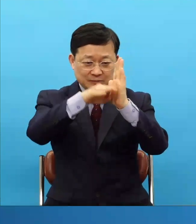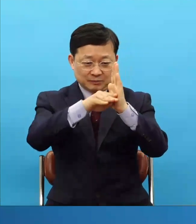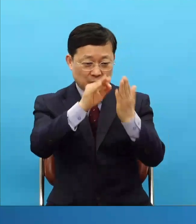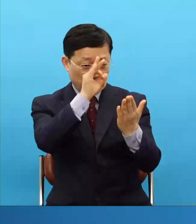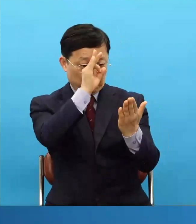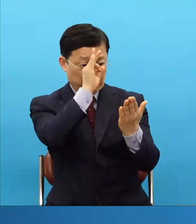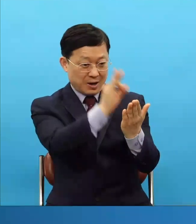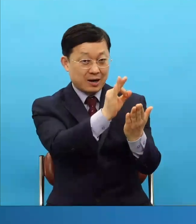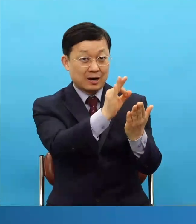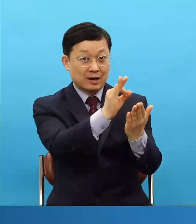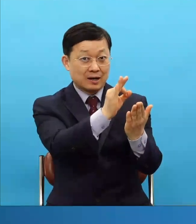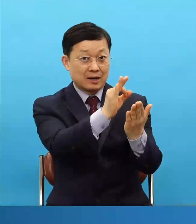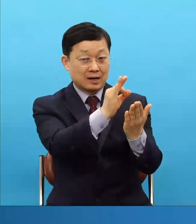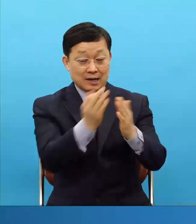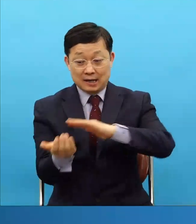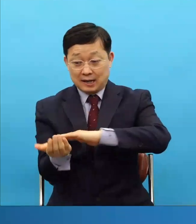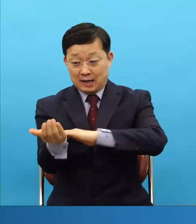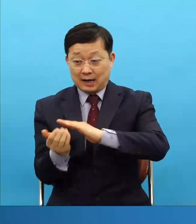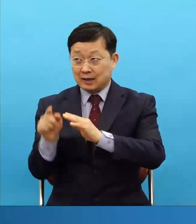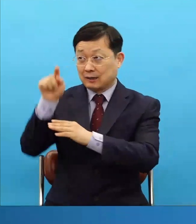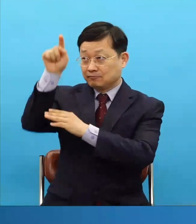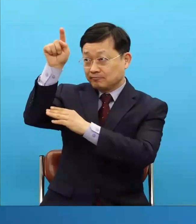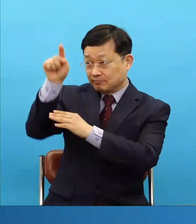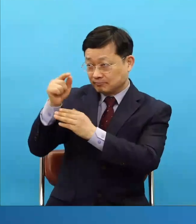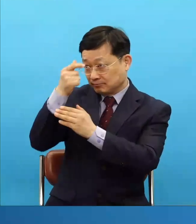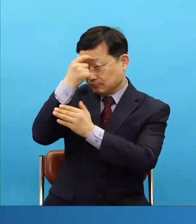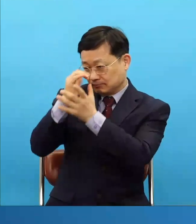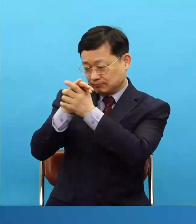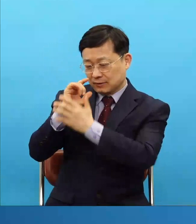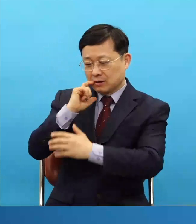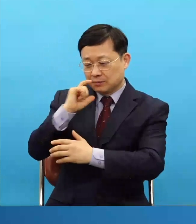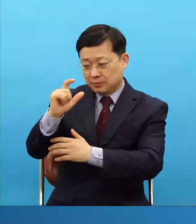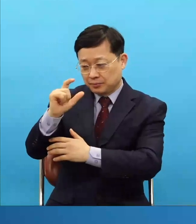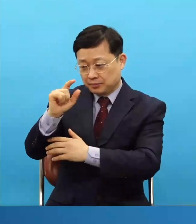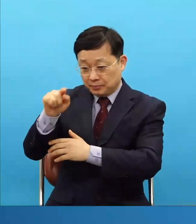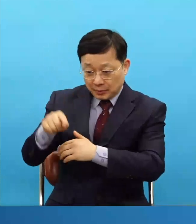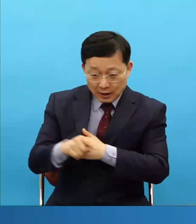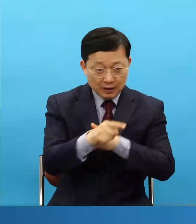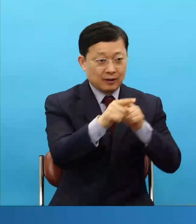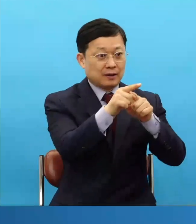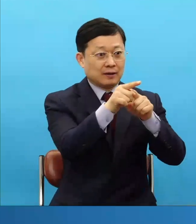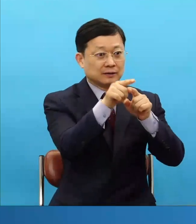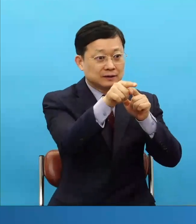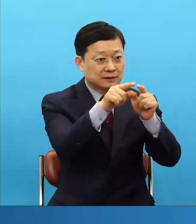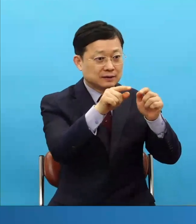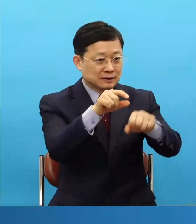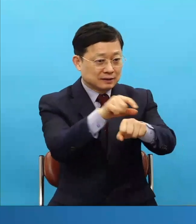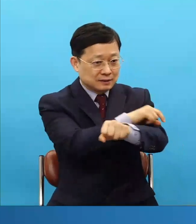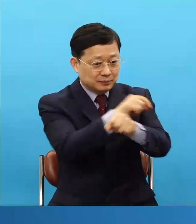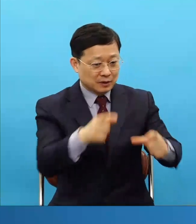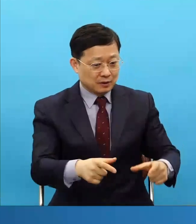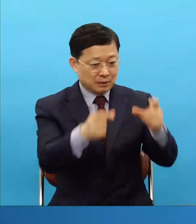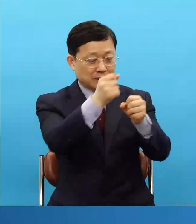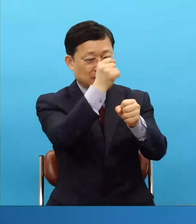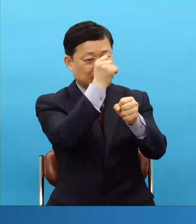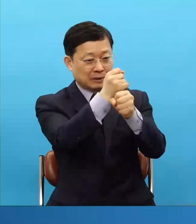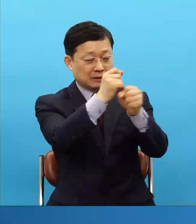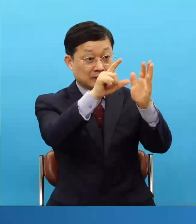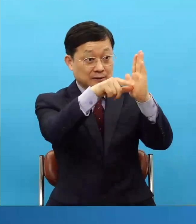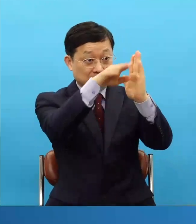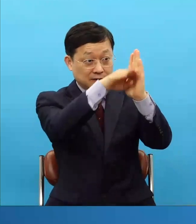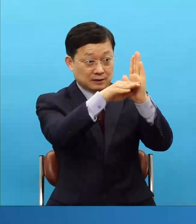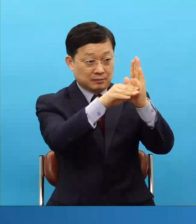것을 하면 이 응답은 옵니다. And if you do what's in the introduction, that answer will come. 이걸 여러분들이 제대로 딱